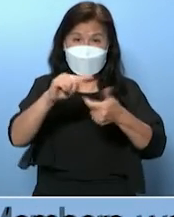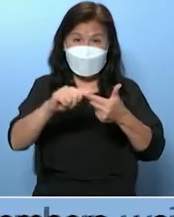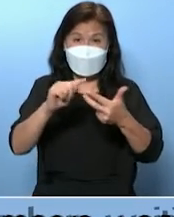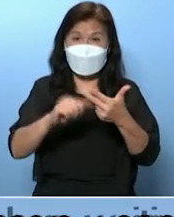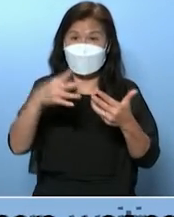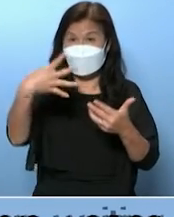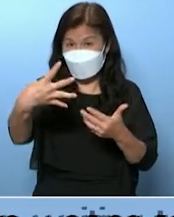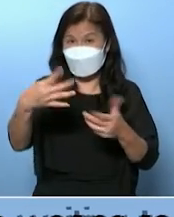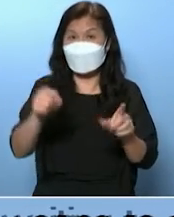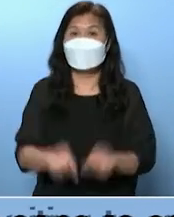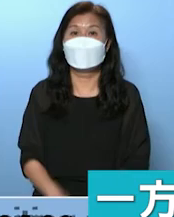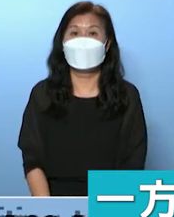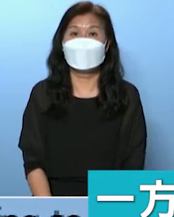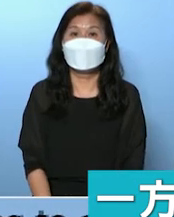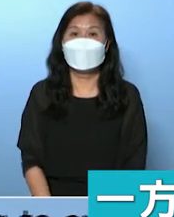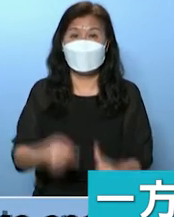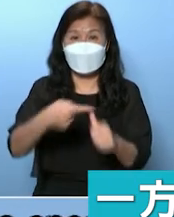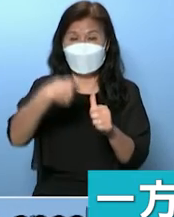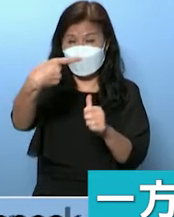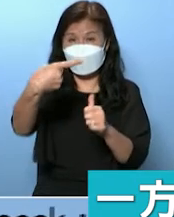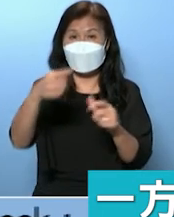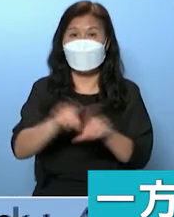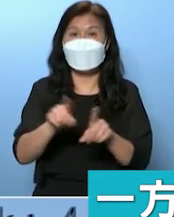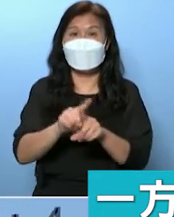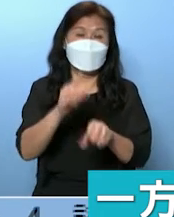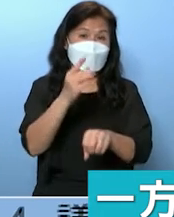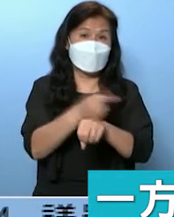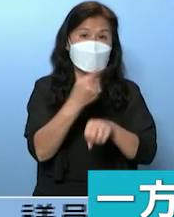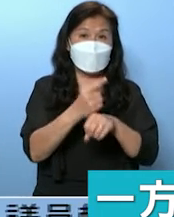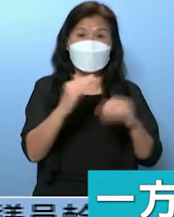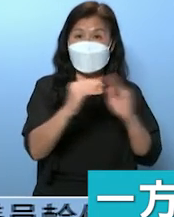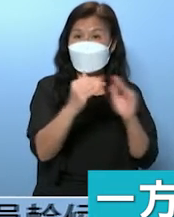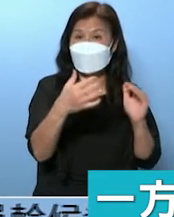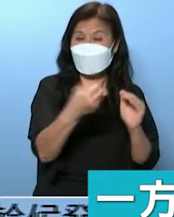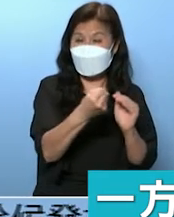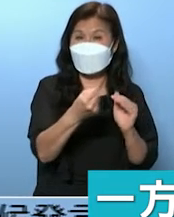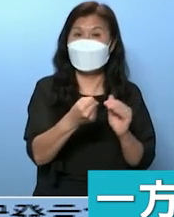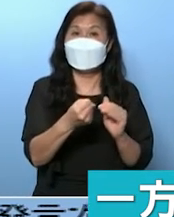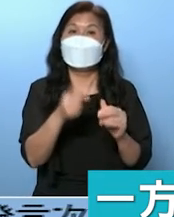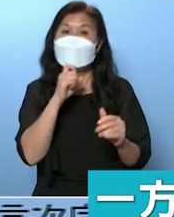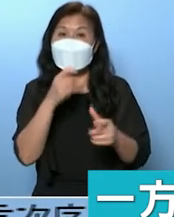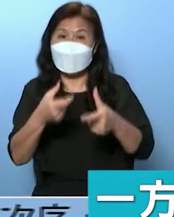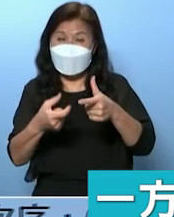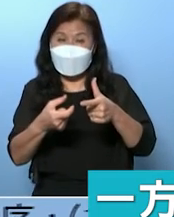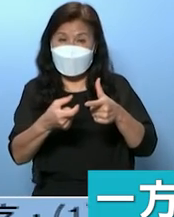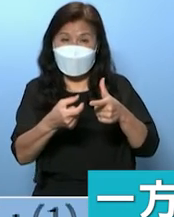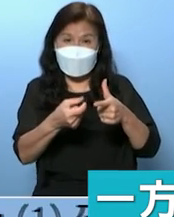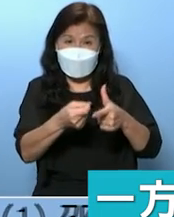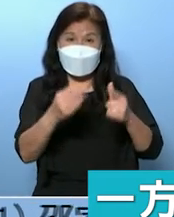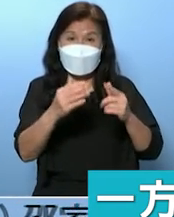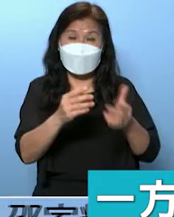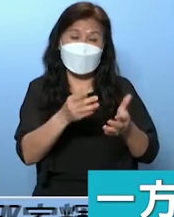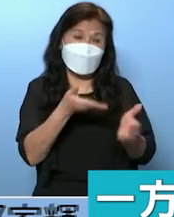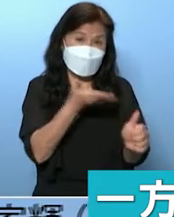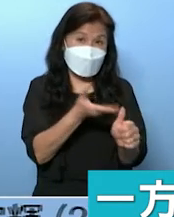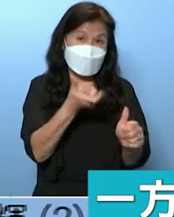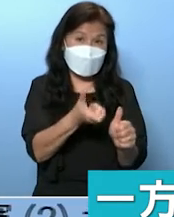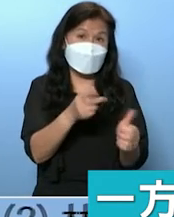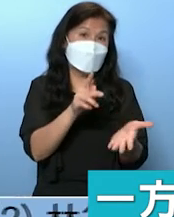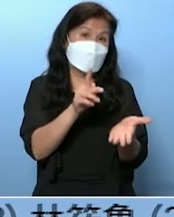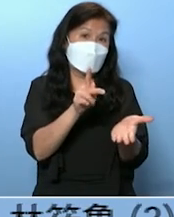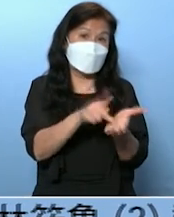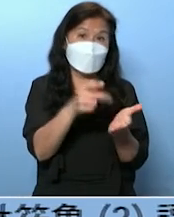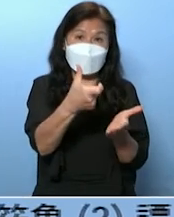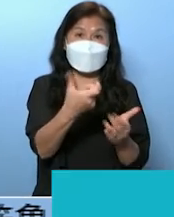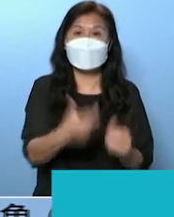內容。一方面是暫緩業主向某些商業租戶採取追討欠租行動的